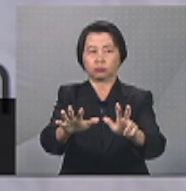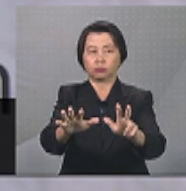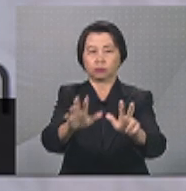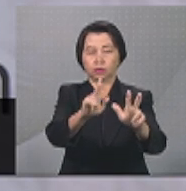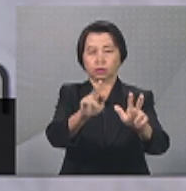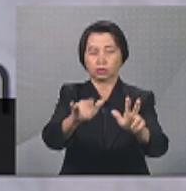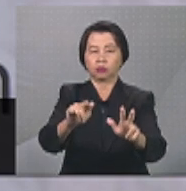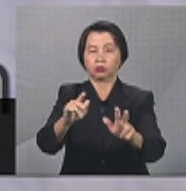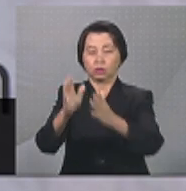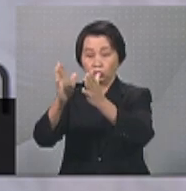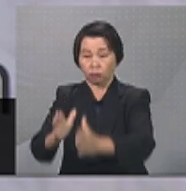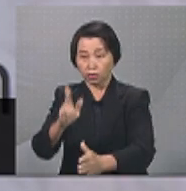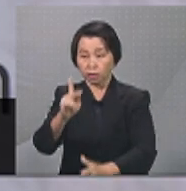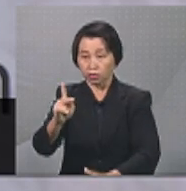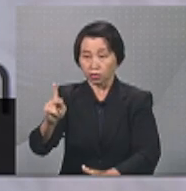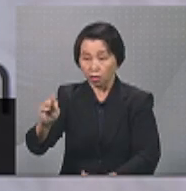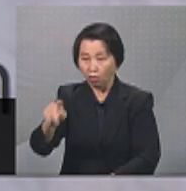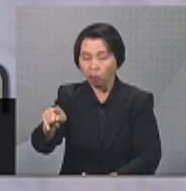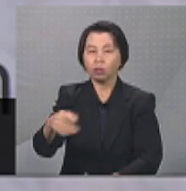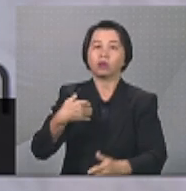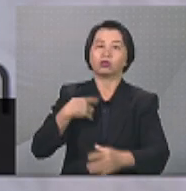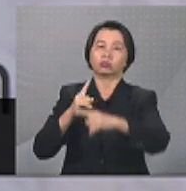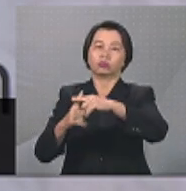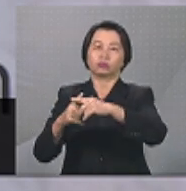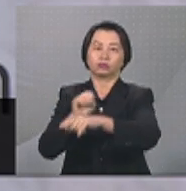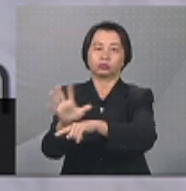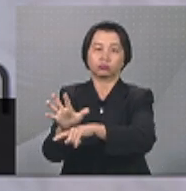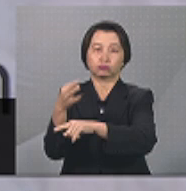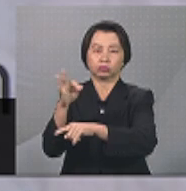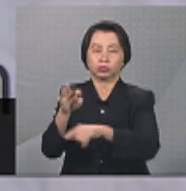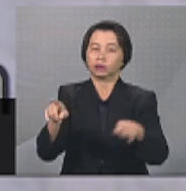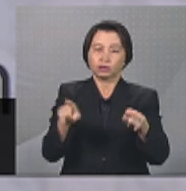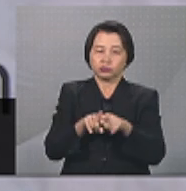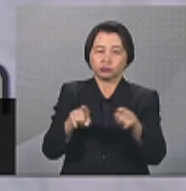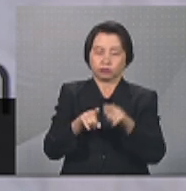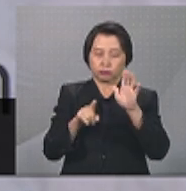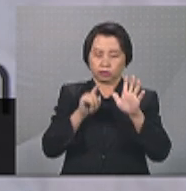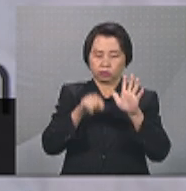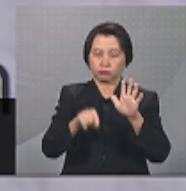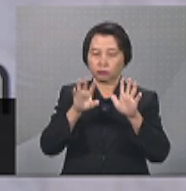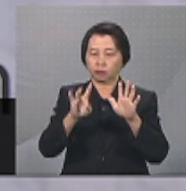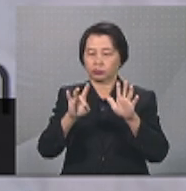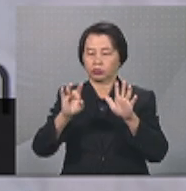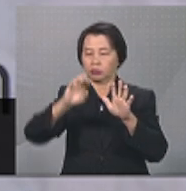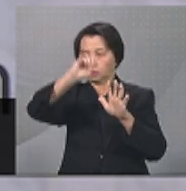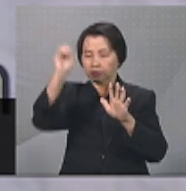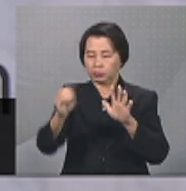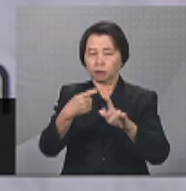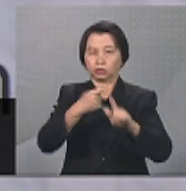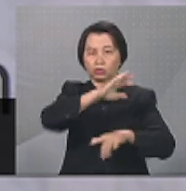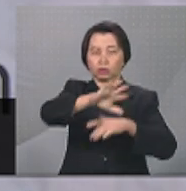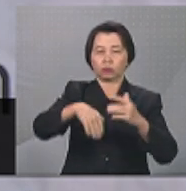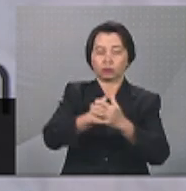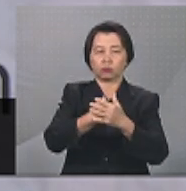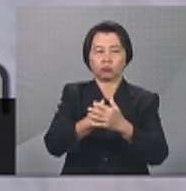Kementerian Kesihatan yang dikesan positif COVID-19, iaitu bersamaan dengan 5.8% daripada jumlah